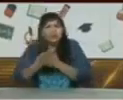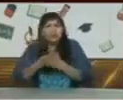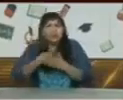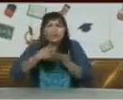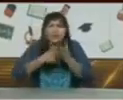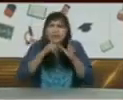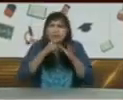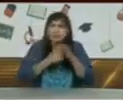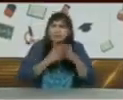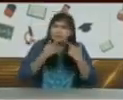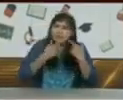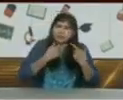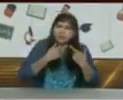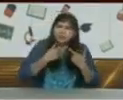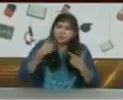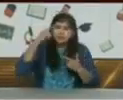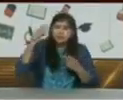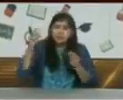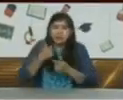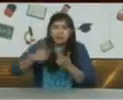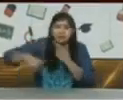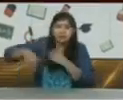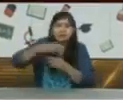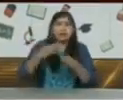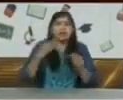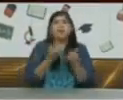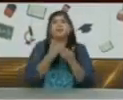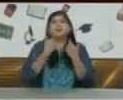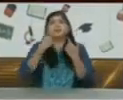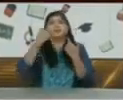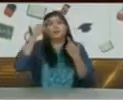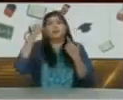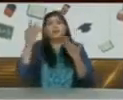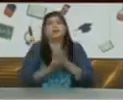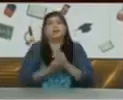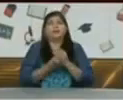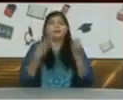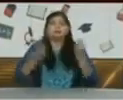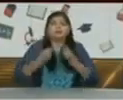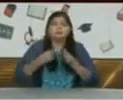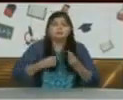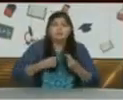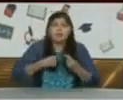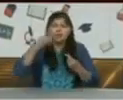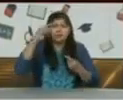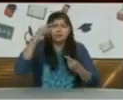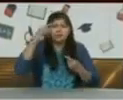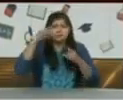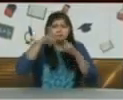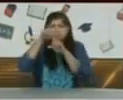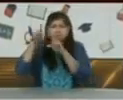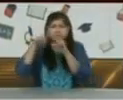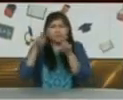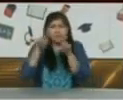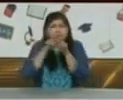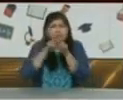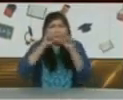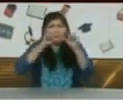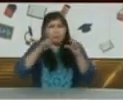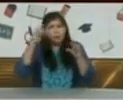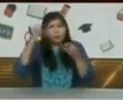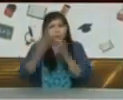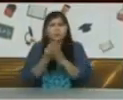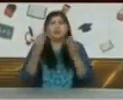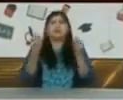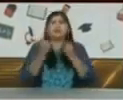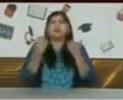समय ट्रैवल किया क्या? आपको एकदम से याद होना शुरू हो जाएगा। मन ही विजुअलाइज करेंगे तो आपको अच्छे से याद रह